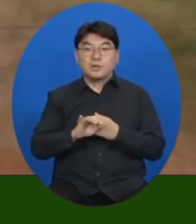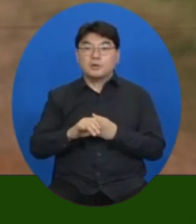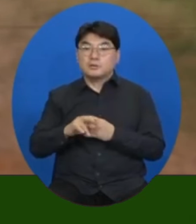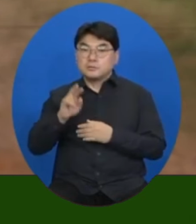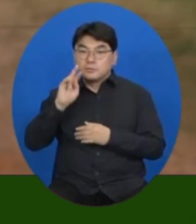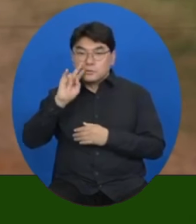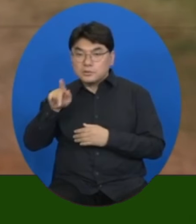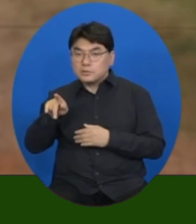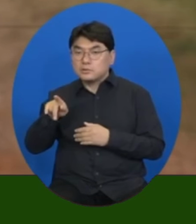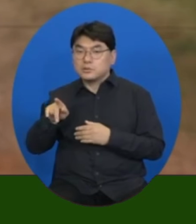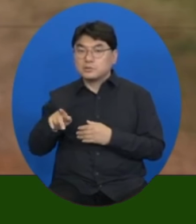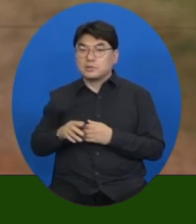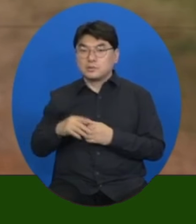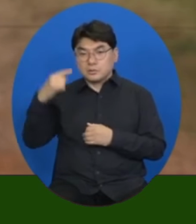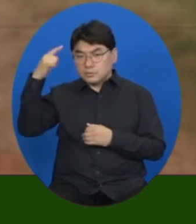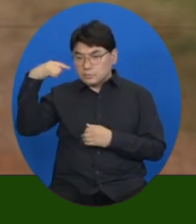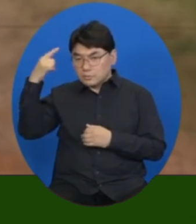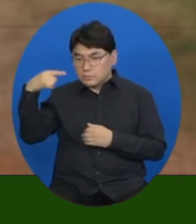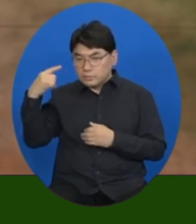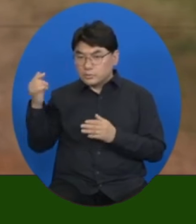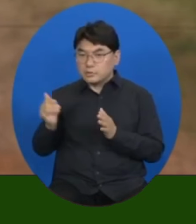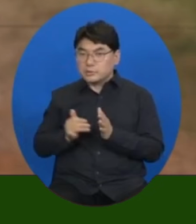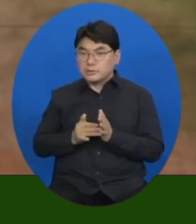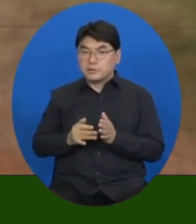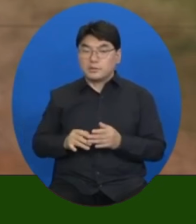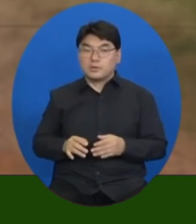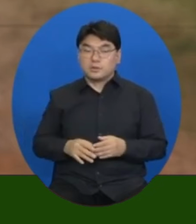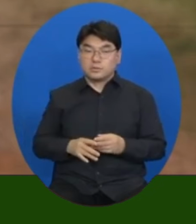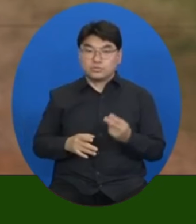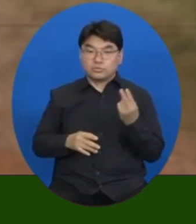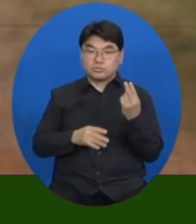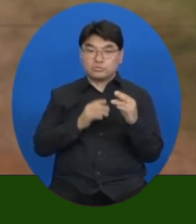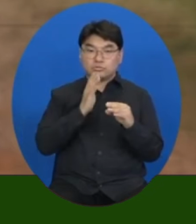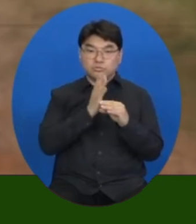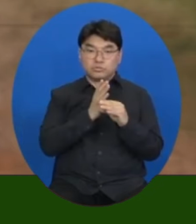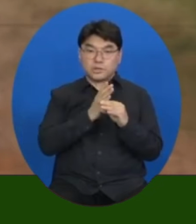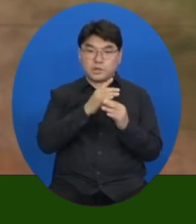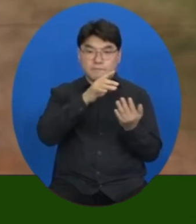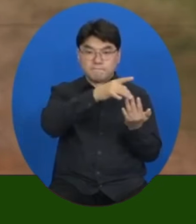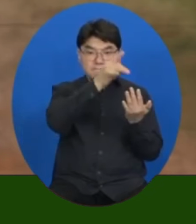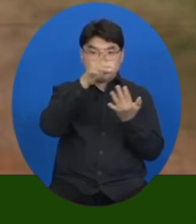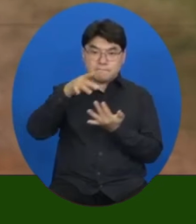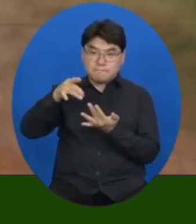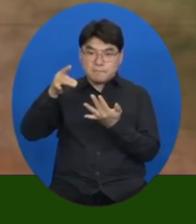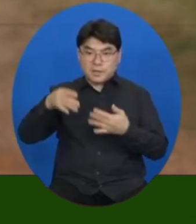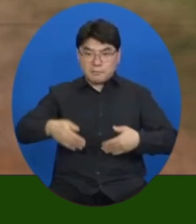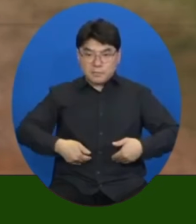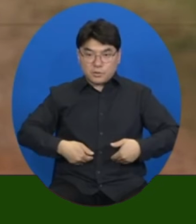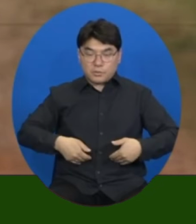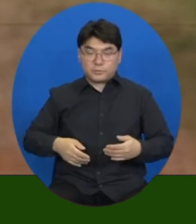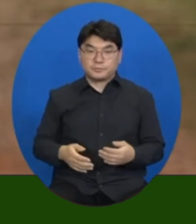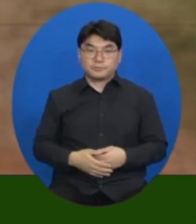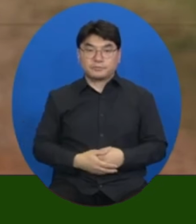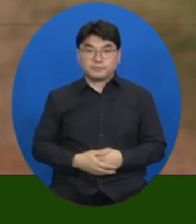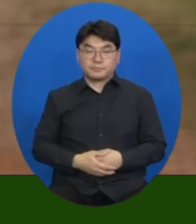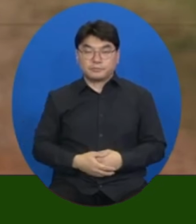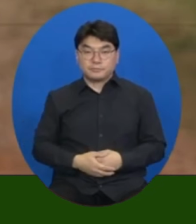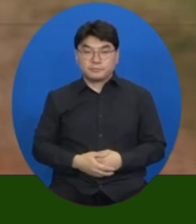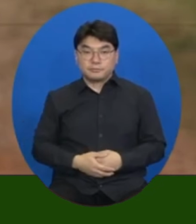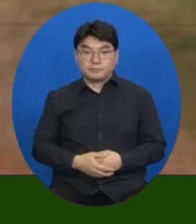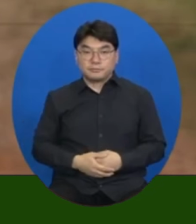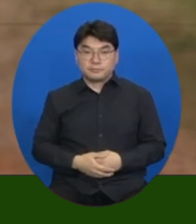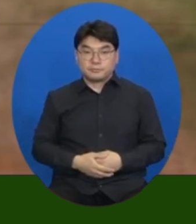하는 이렇게 된 사람이든지 둘중에 하나를 선택하는 것이 합리적인 선택이라고 하는 거예요 제가 만일